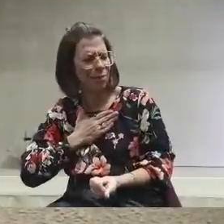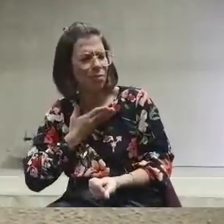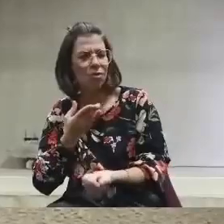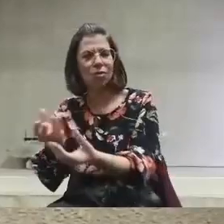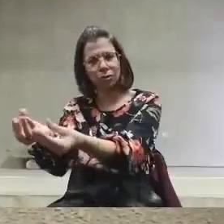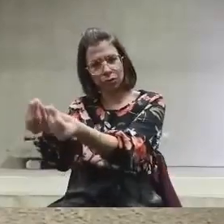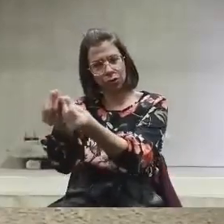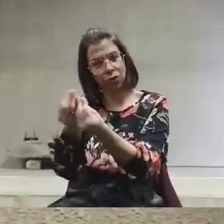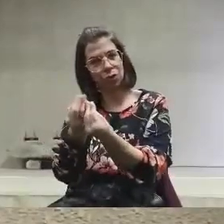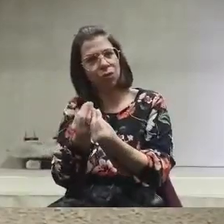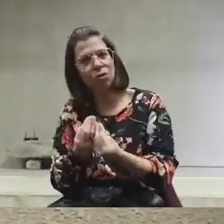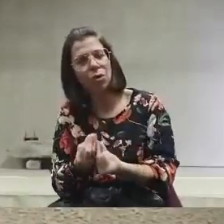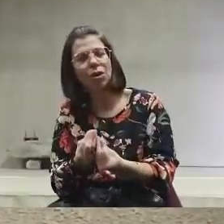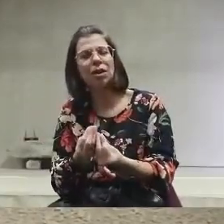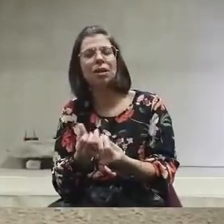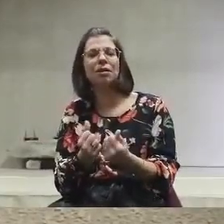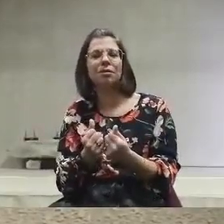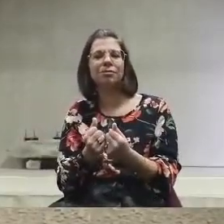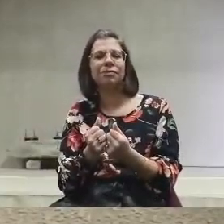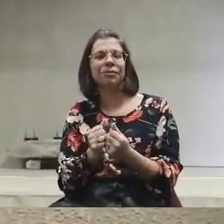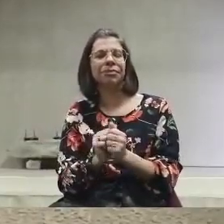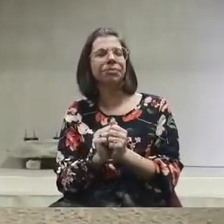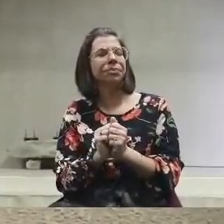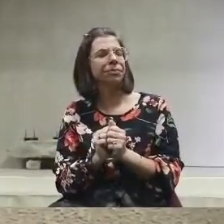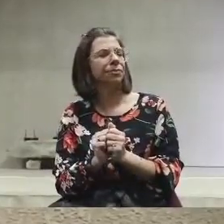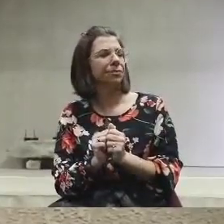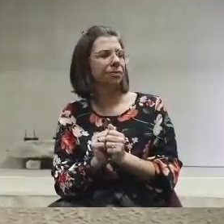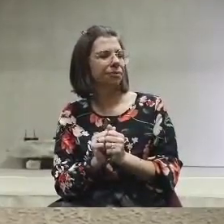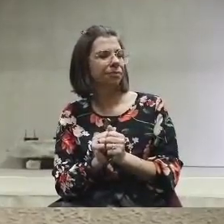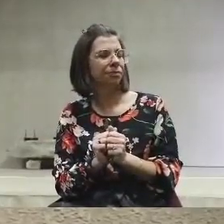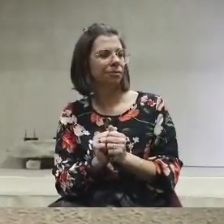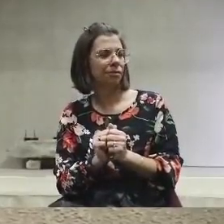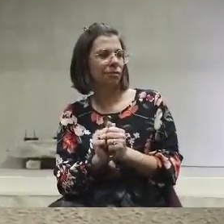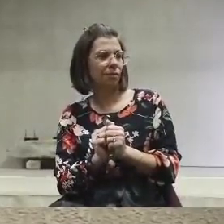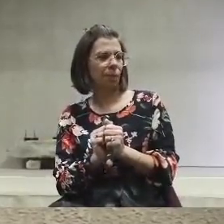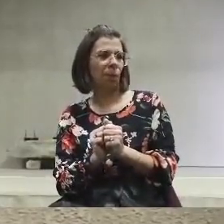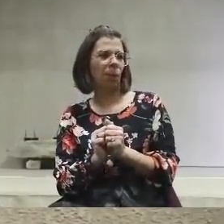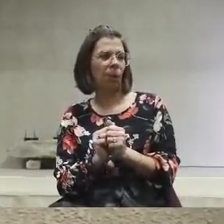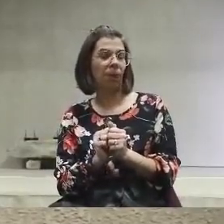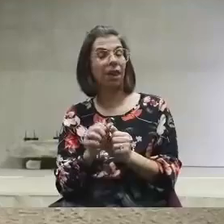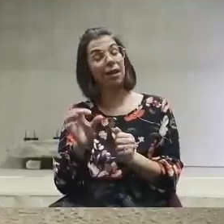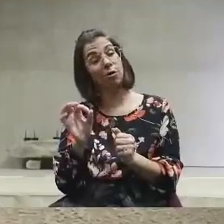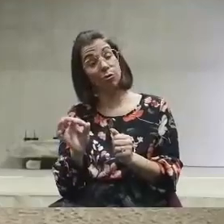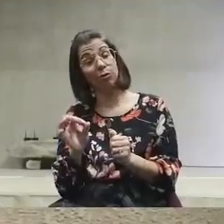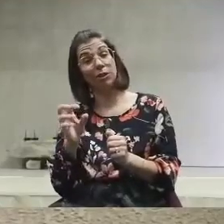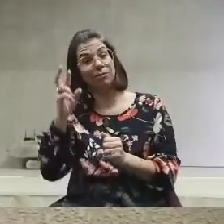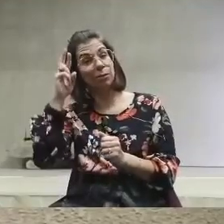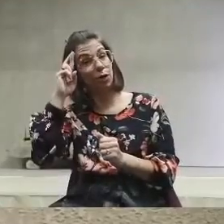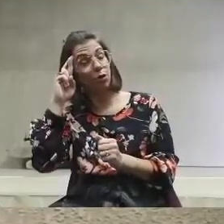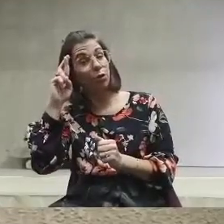manifesté son amour à la croix du calvaire. Le Seigneur t'aime.